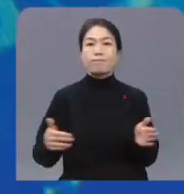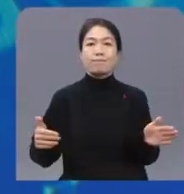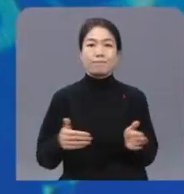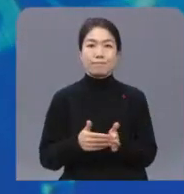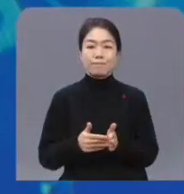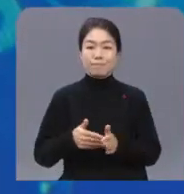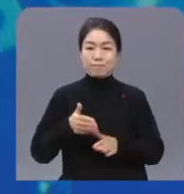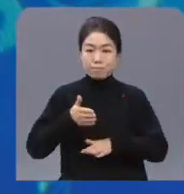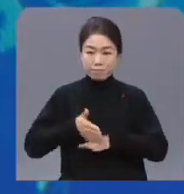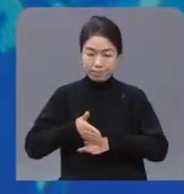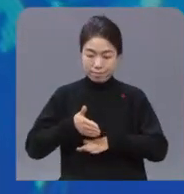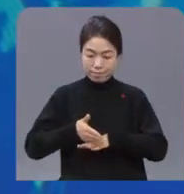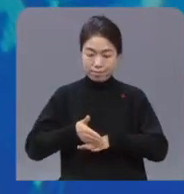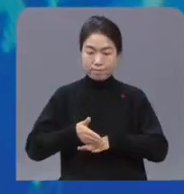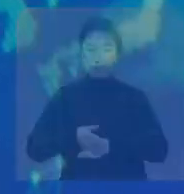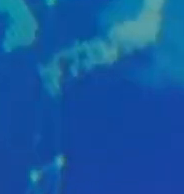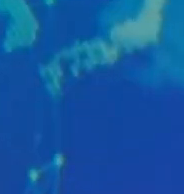뉴스를 마칩니다 여러분 고맙습니다